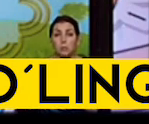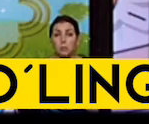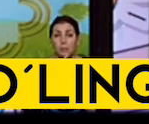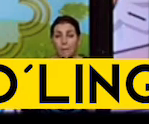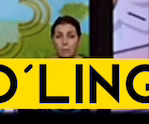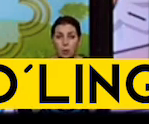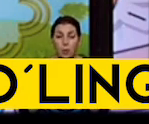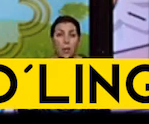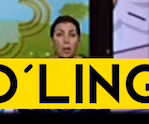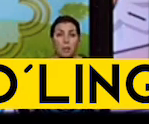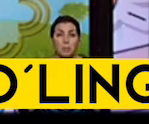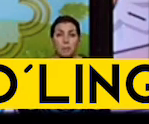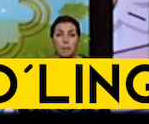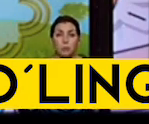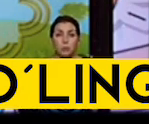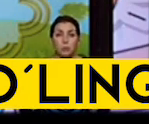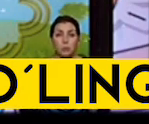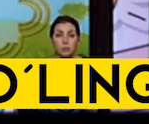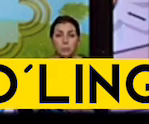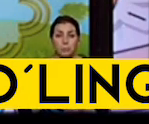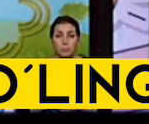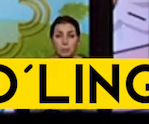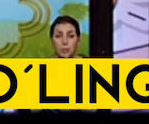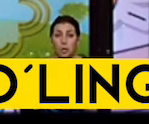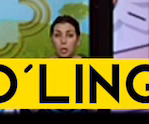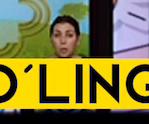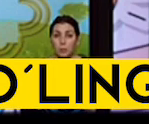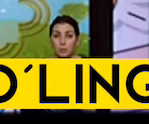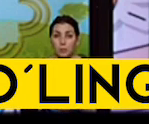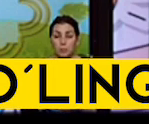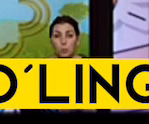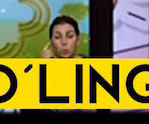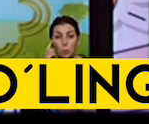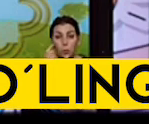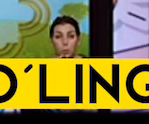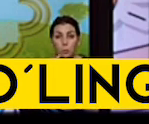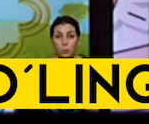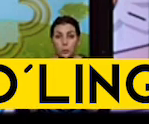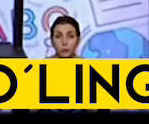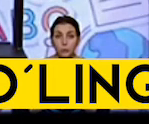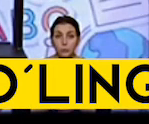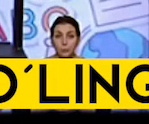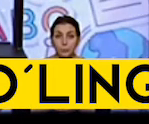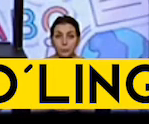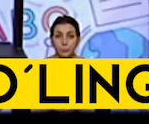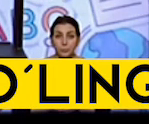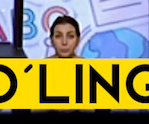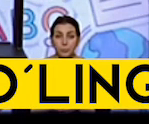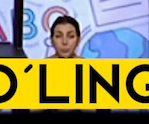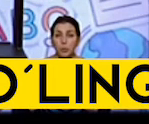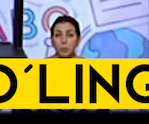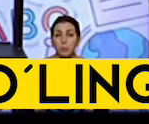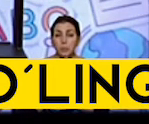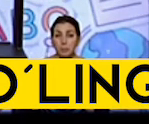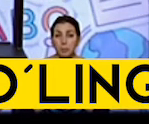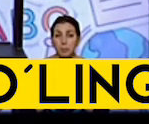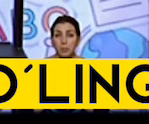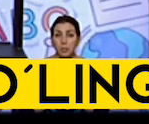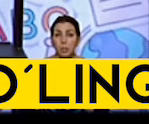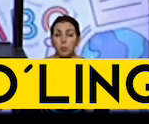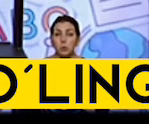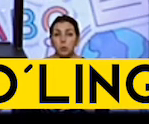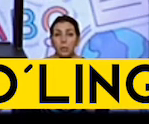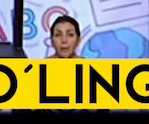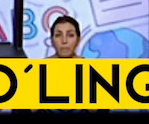savol qaysi mavzuga taalluqli? Topdingizmi? O'ylab ko'ringchi. Topdingiz, barakalla.